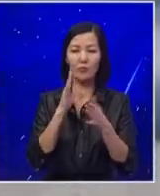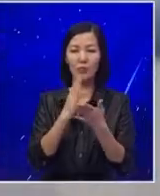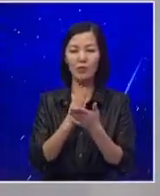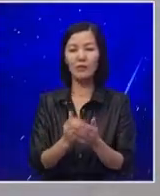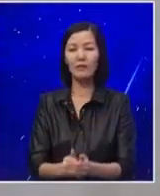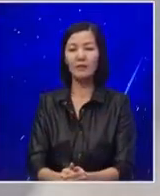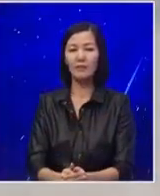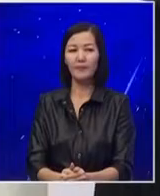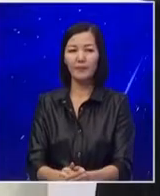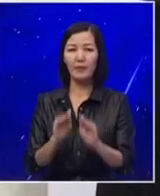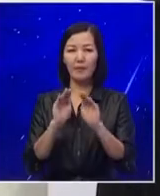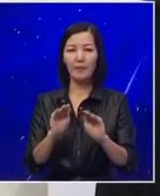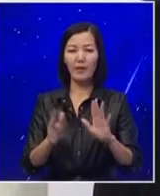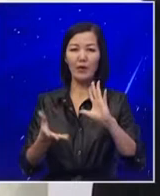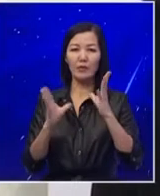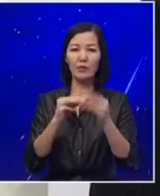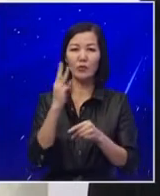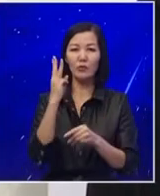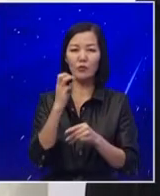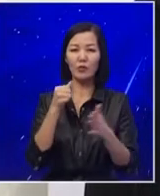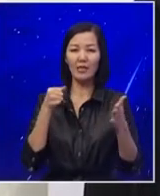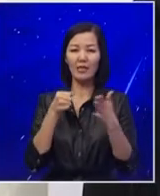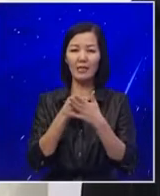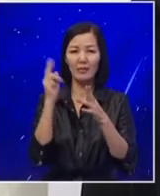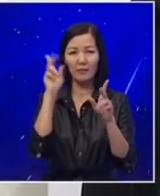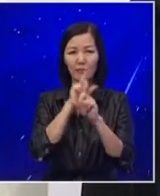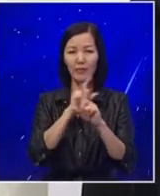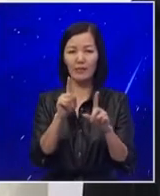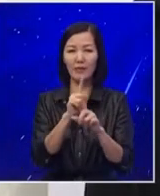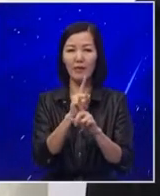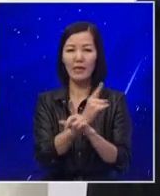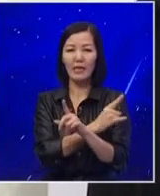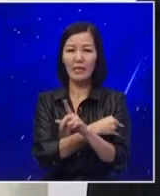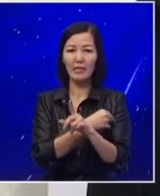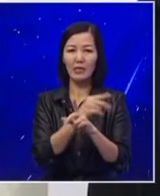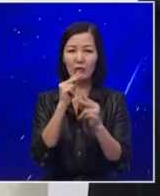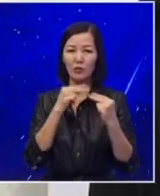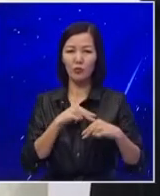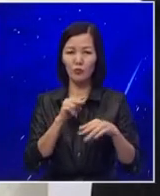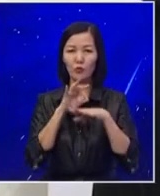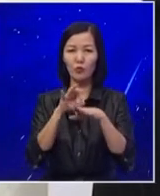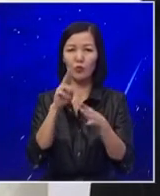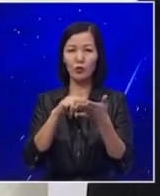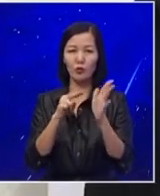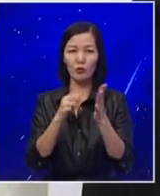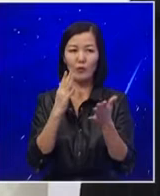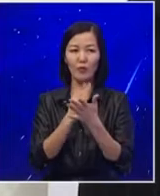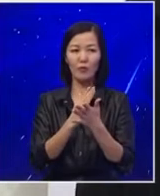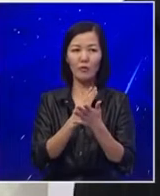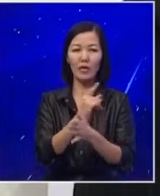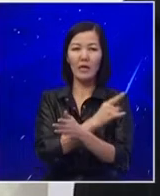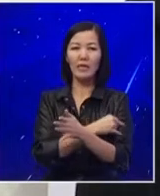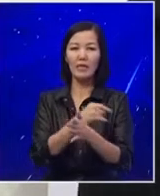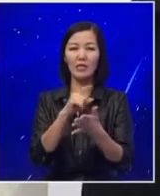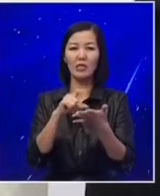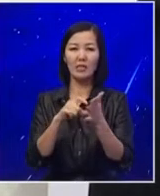мамандар. Бала саны 300-ге дейін мектептер жұмысты штаттық режимде жалғастырады деп жоспарлап отырмыз. Кезекші сыныптар бұрын